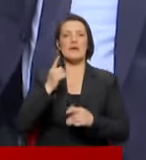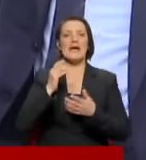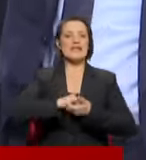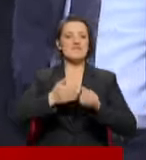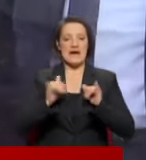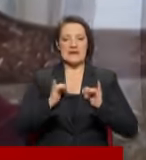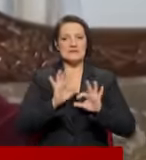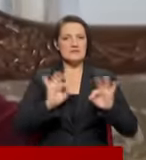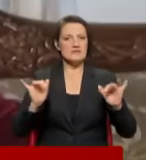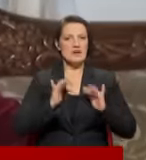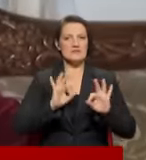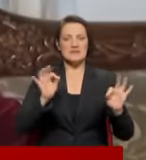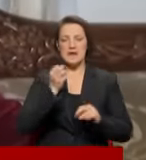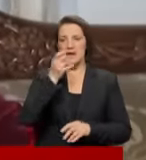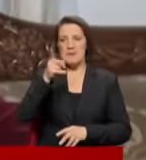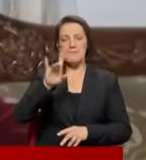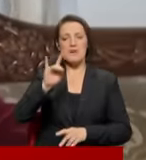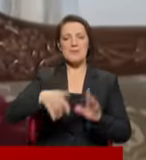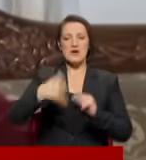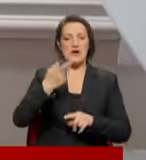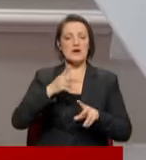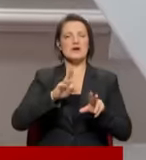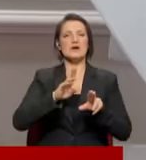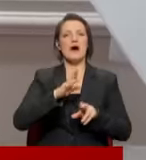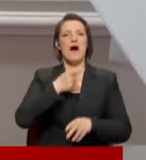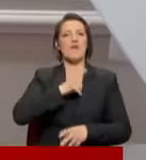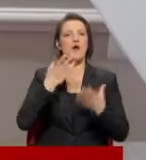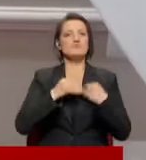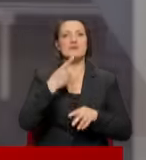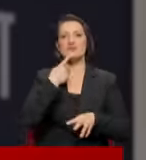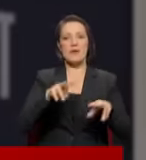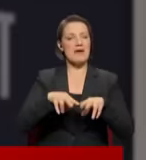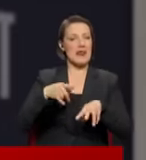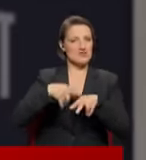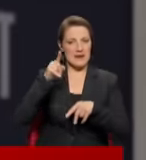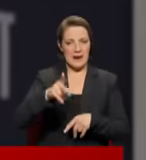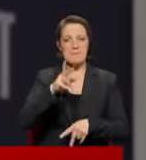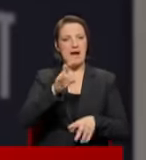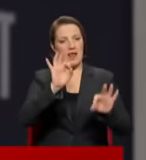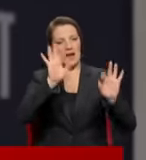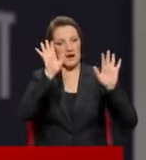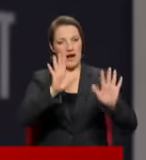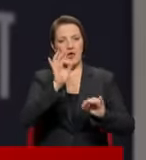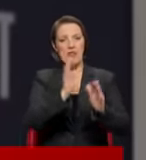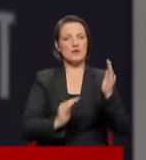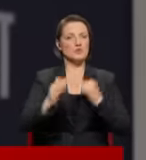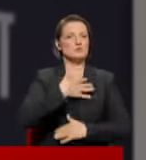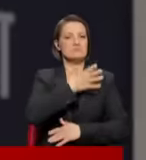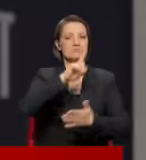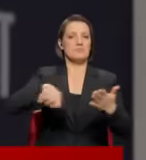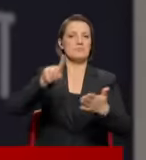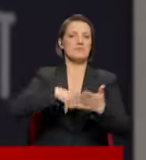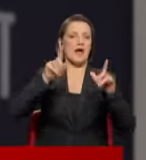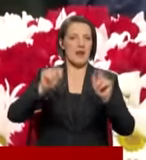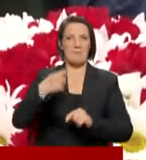rahatsızlığı yaşanıyor. Bahçeli'nin kurultayda aday olmayacağını söyleyen Akşener'e partinin başında kal olağanüstü kurultayı iptal